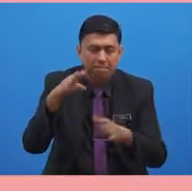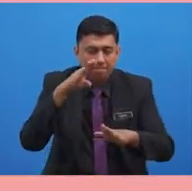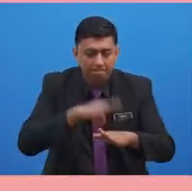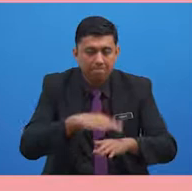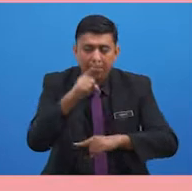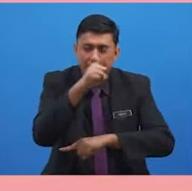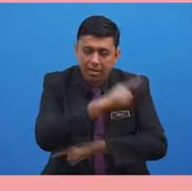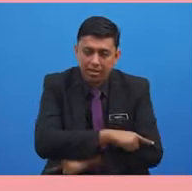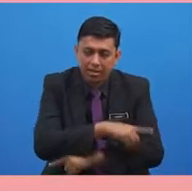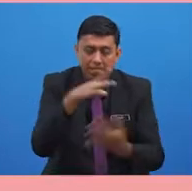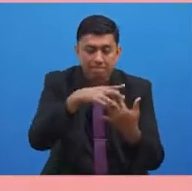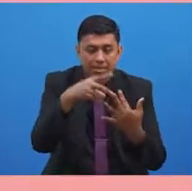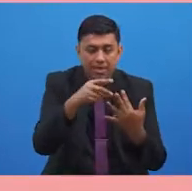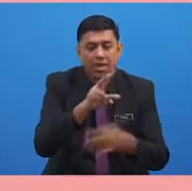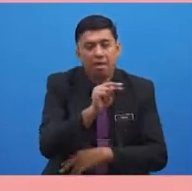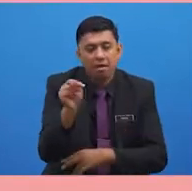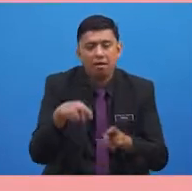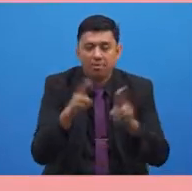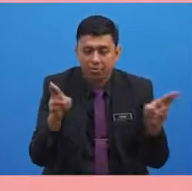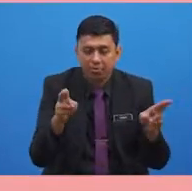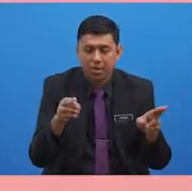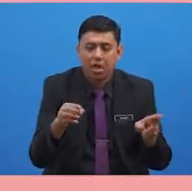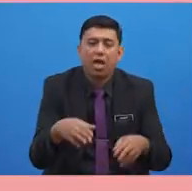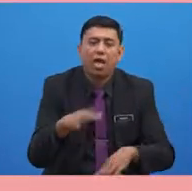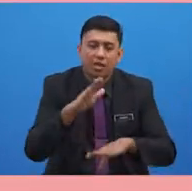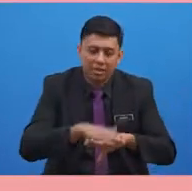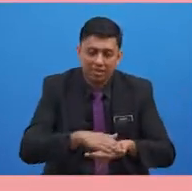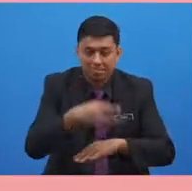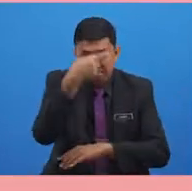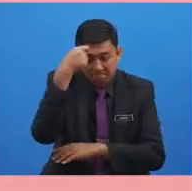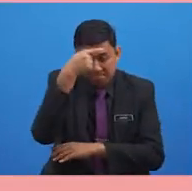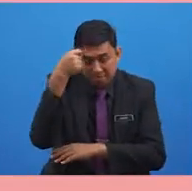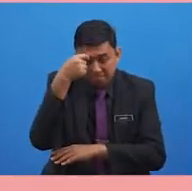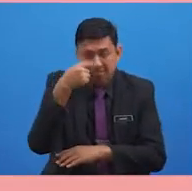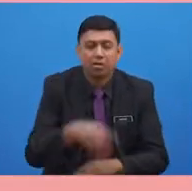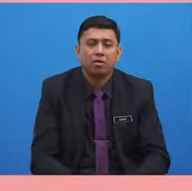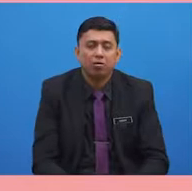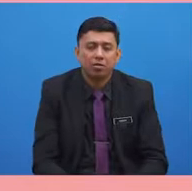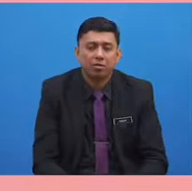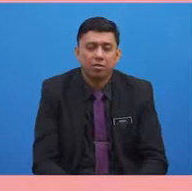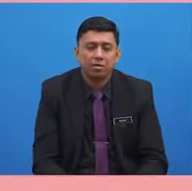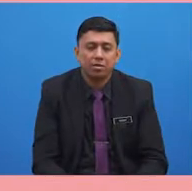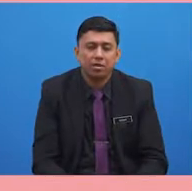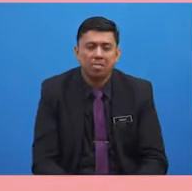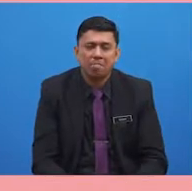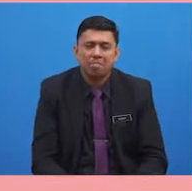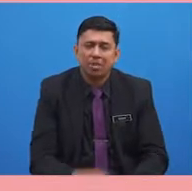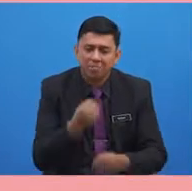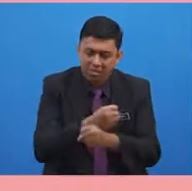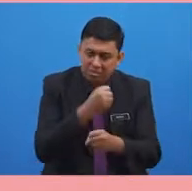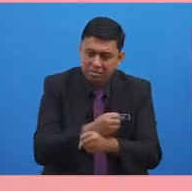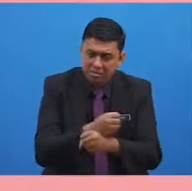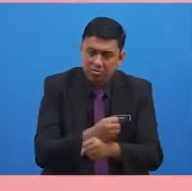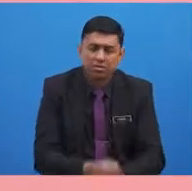hari pilihan raya umum atas faktor-faktor tertentu seperti skop pekerjaan yang